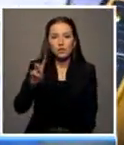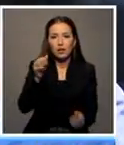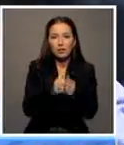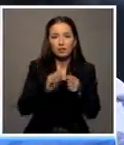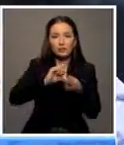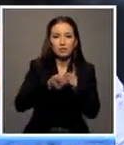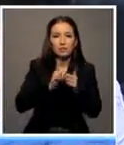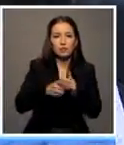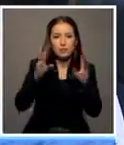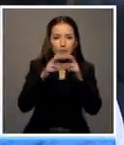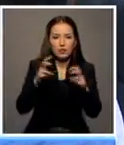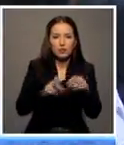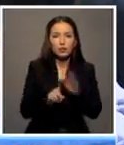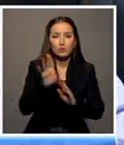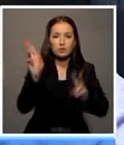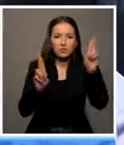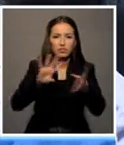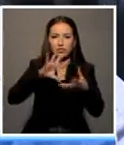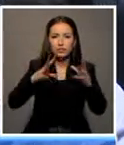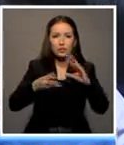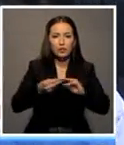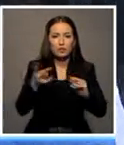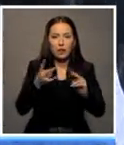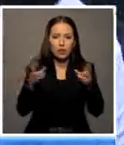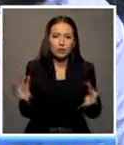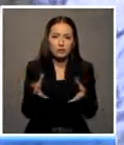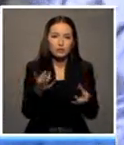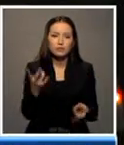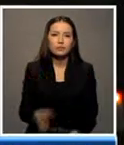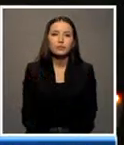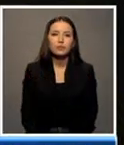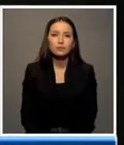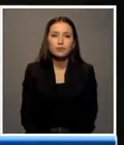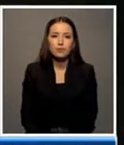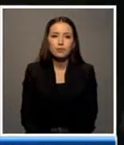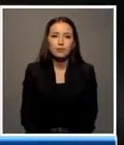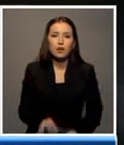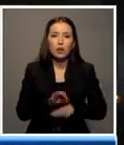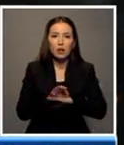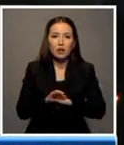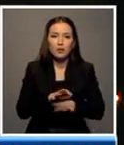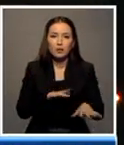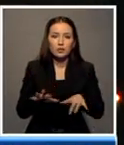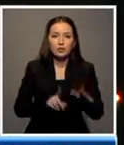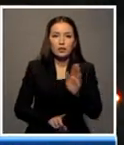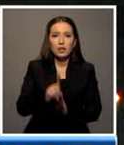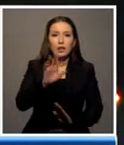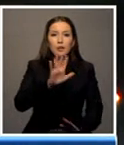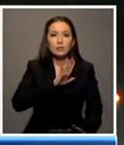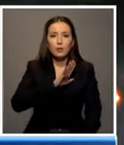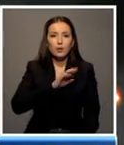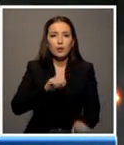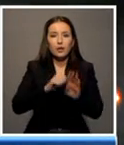мақсаты ереженің барынша сақталуын қамтамасыз ету. Шара басталған күні, яғни 16 наурыз күні